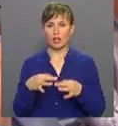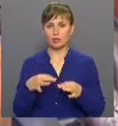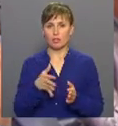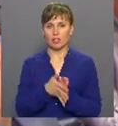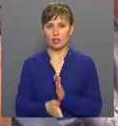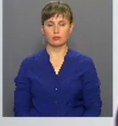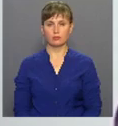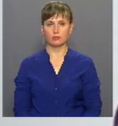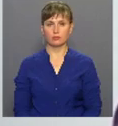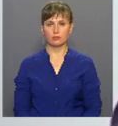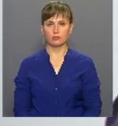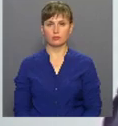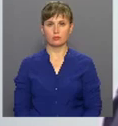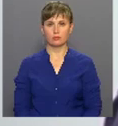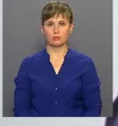кандидатов